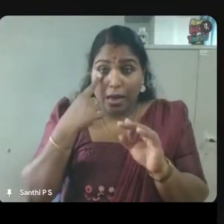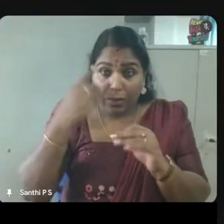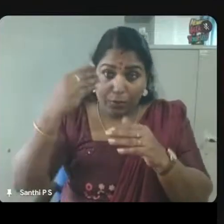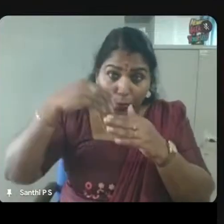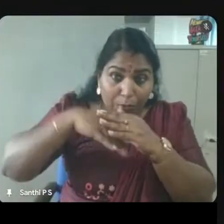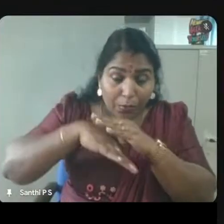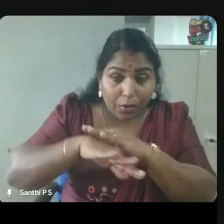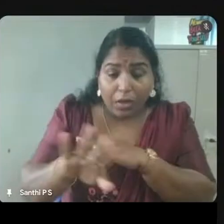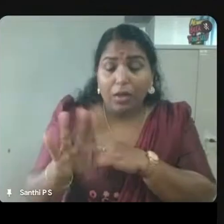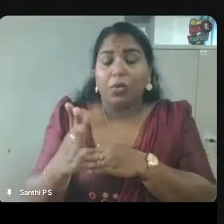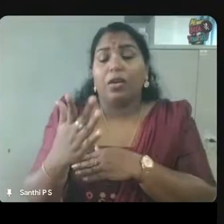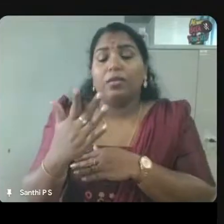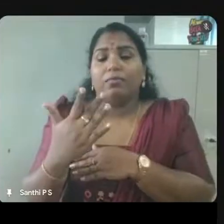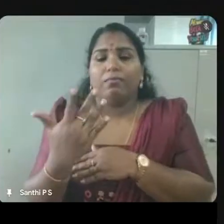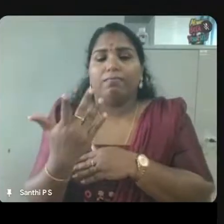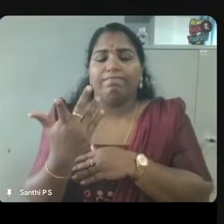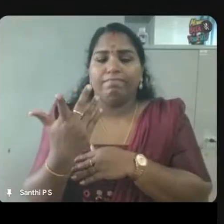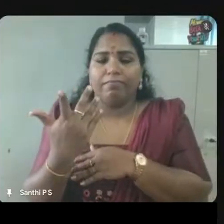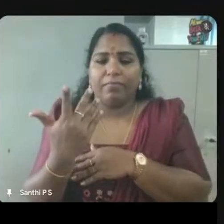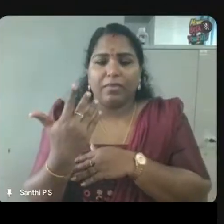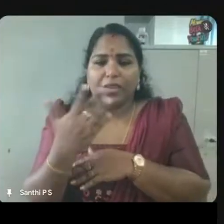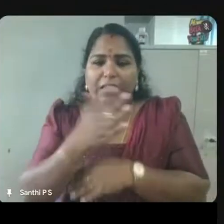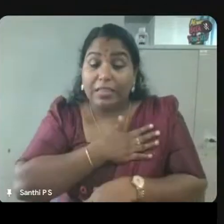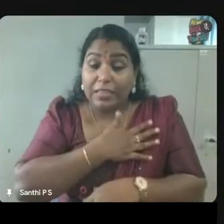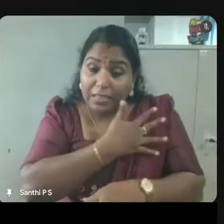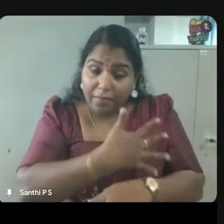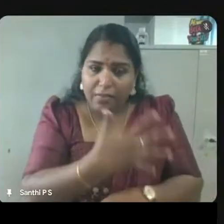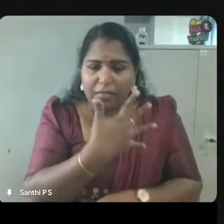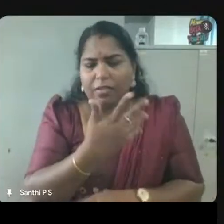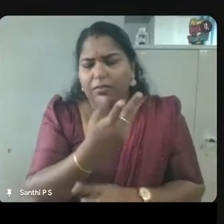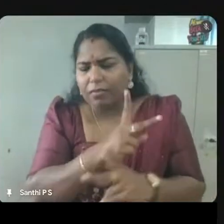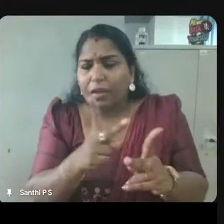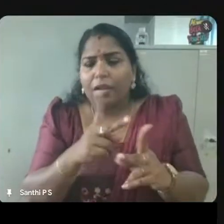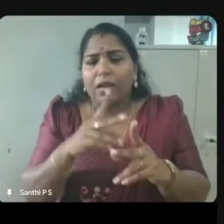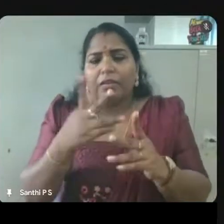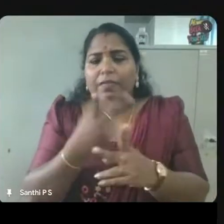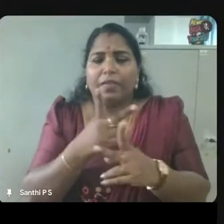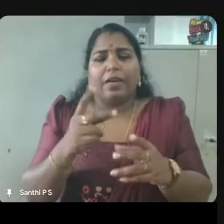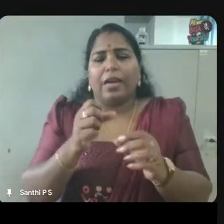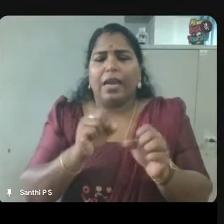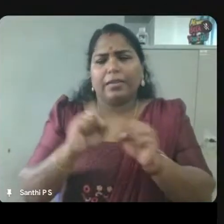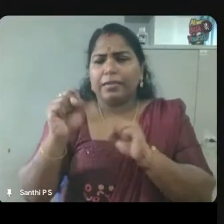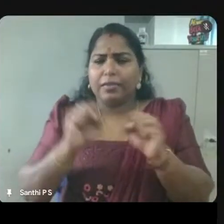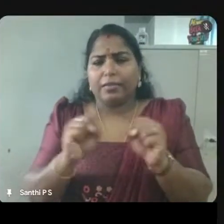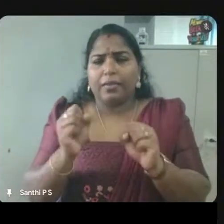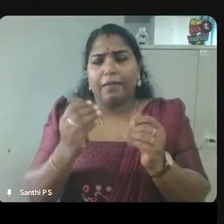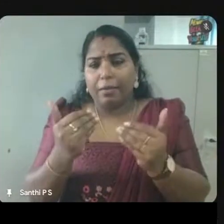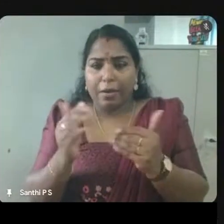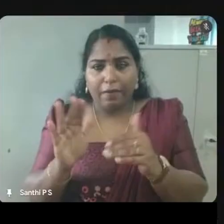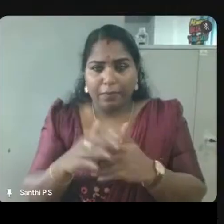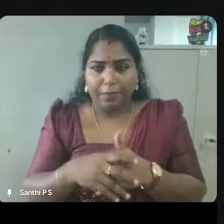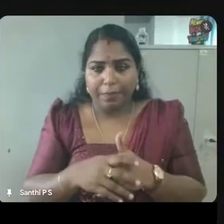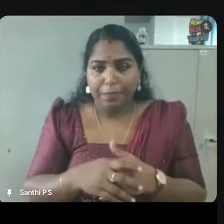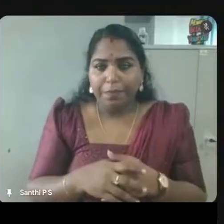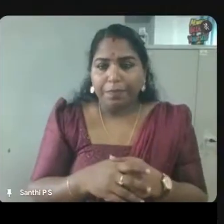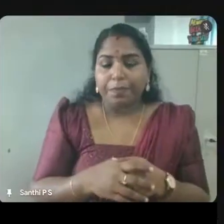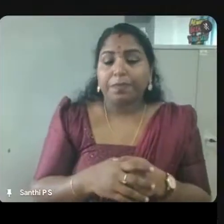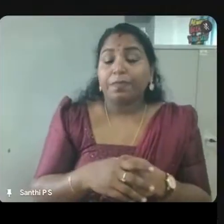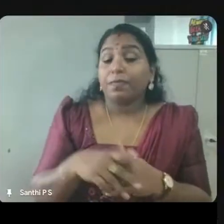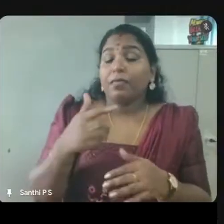പറഞ്ഞ പെൻസിൽ പുഷപ്പ് എക്സസൈസസ്, അങ്ങനത്തെ കുറച്ച് എക്സസൈസസ് ഒക്കെ അത് ഓരോരുത്തരുടെ ആവശ്യം അനുസരിച്ചാണ്